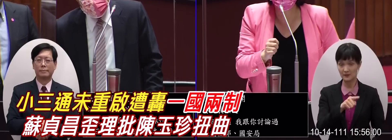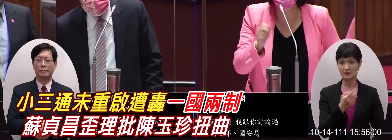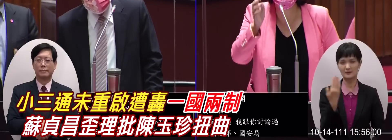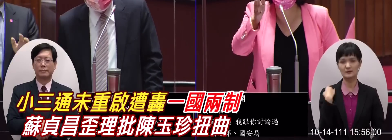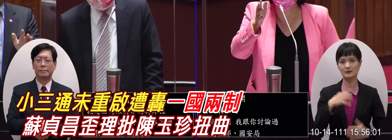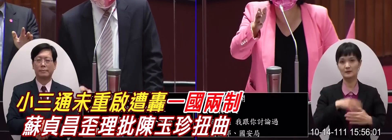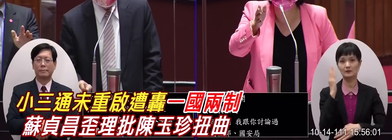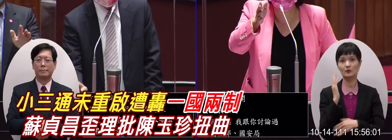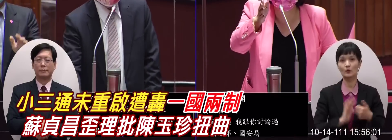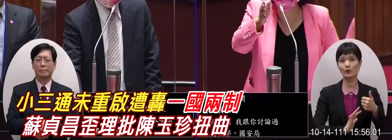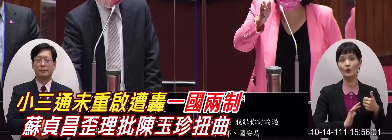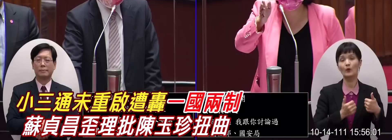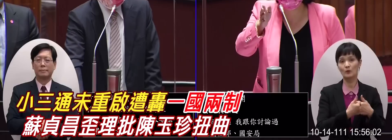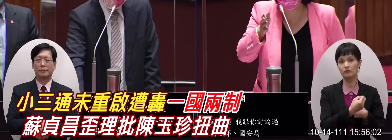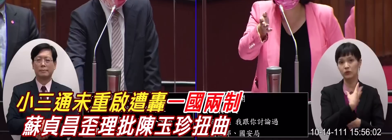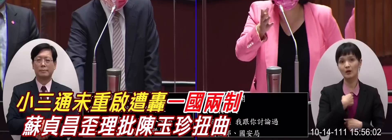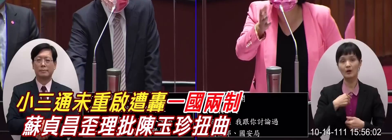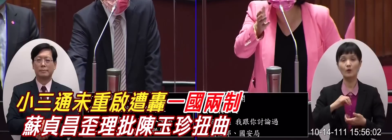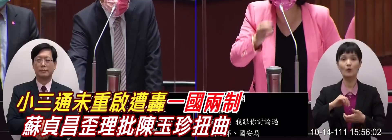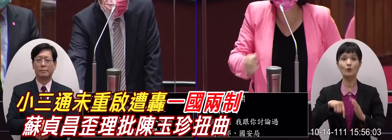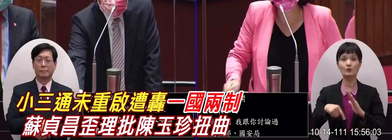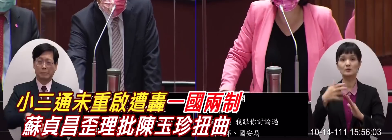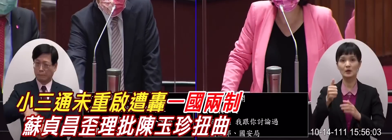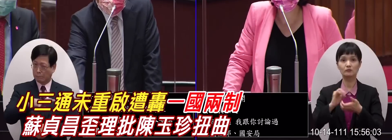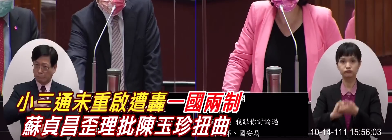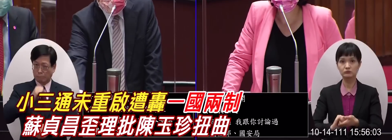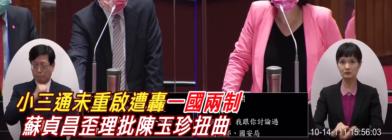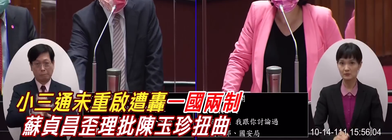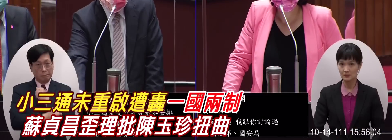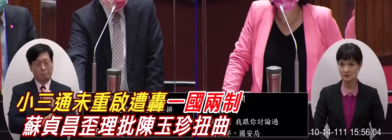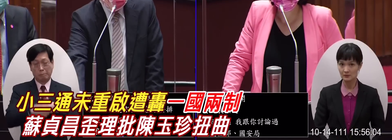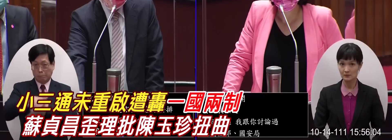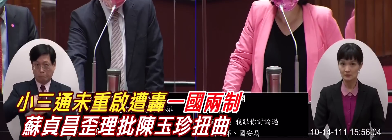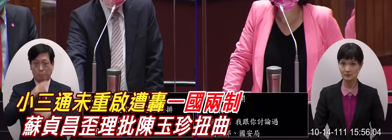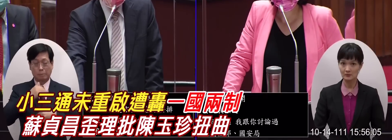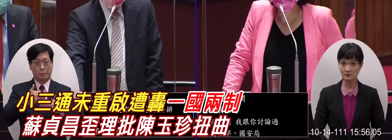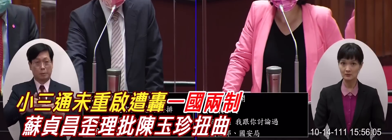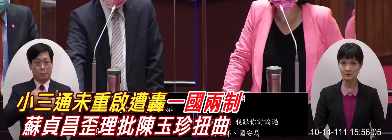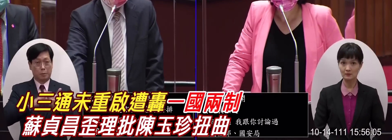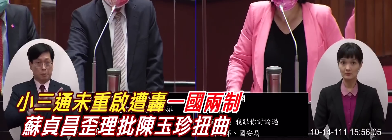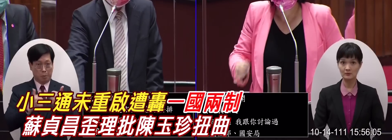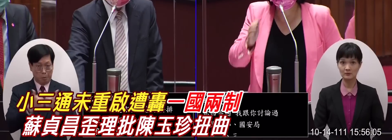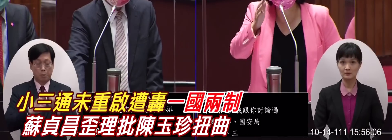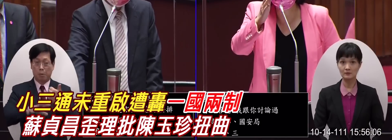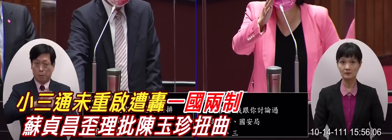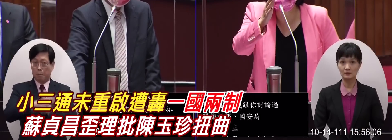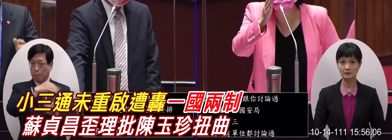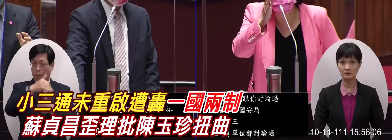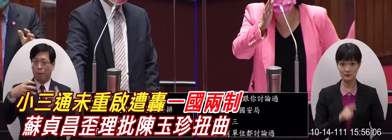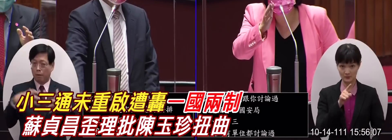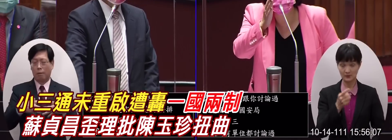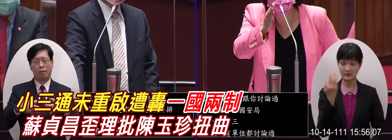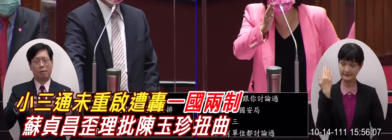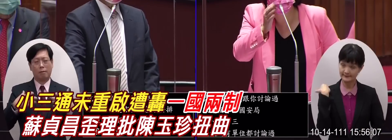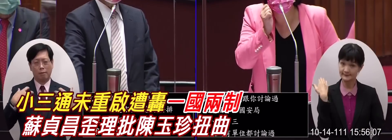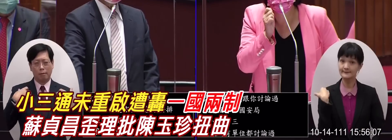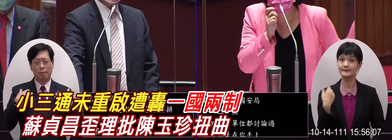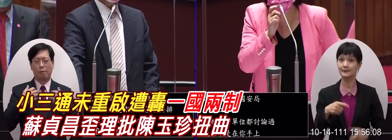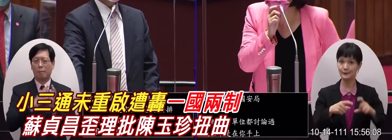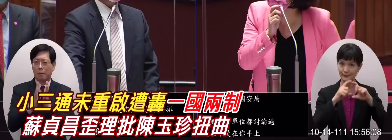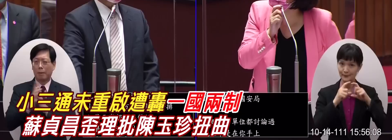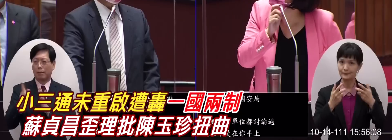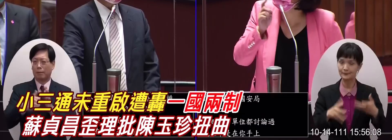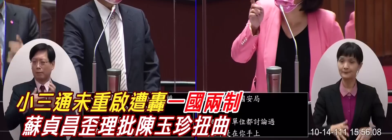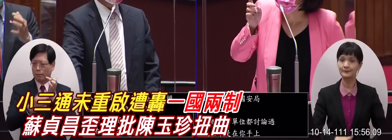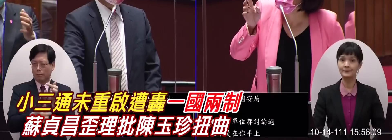委员会说这是院长的那个开案决定了。院长，我是想请问 你，所有基本的措施都是陆委会跟相关的部委， 你已经 才有